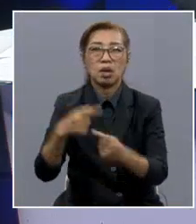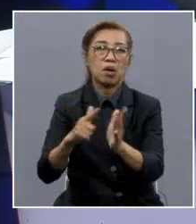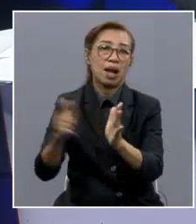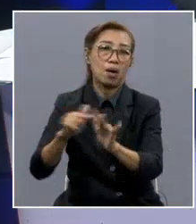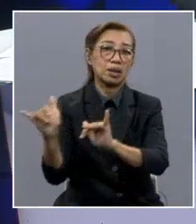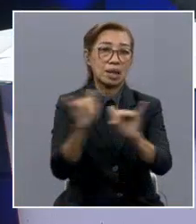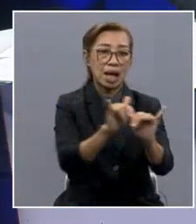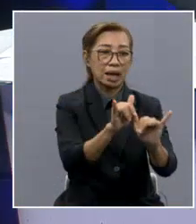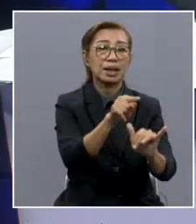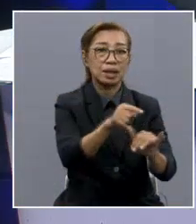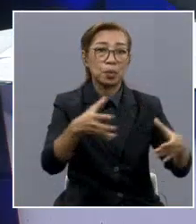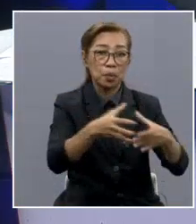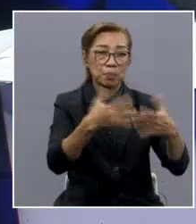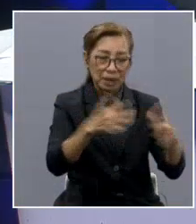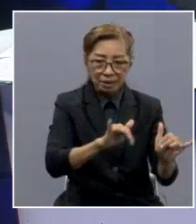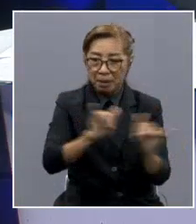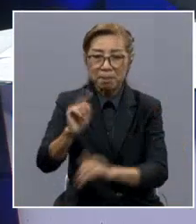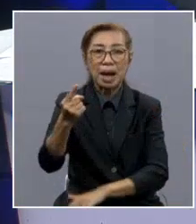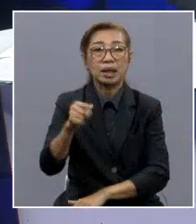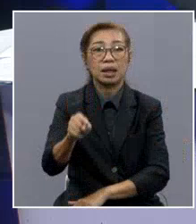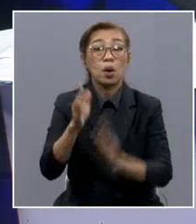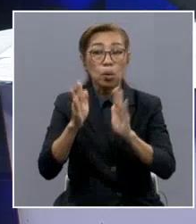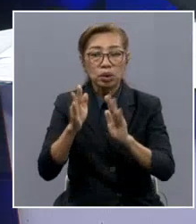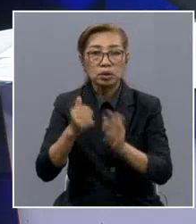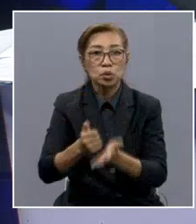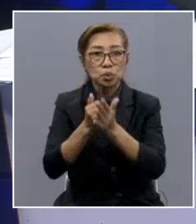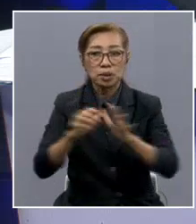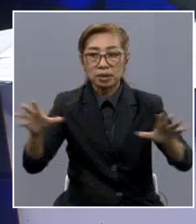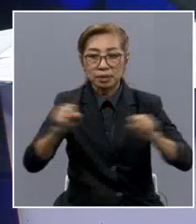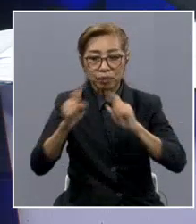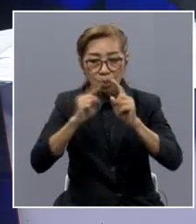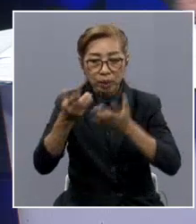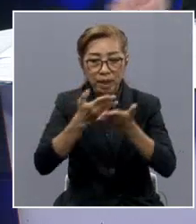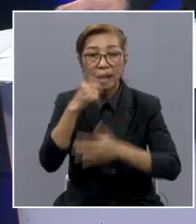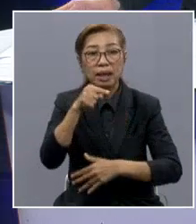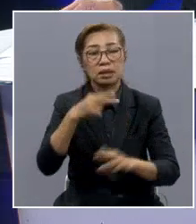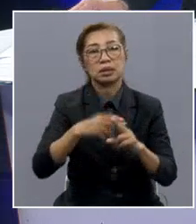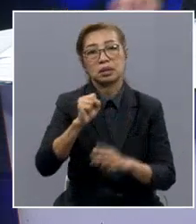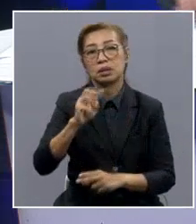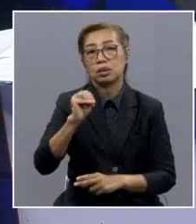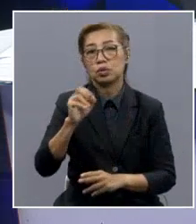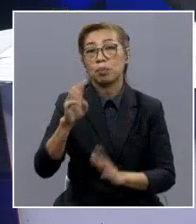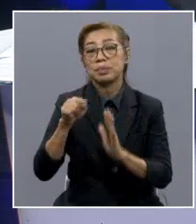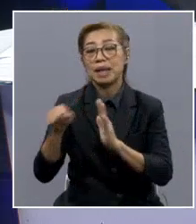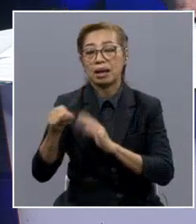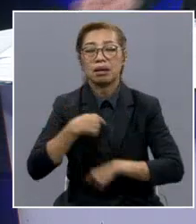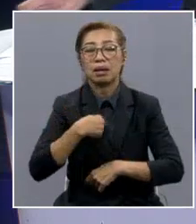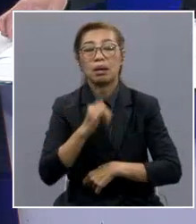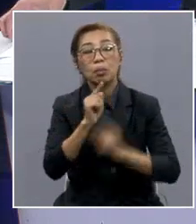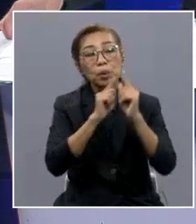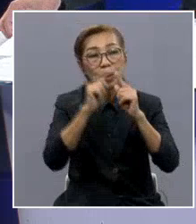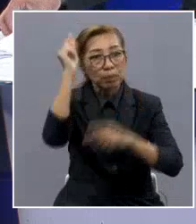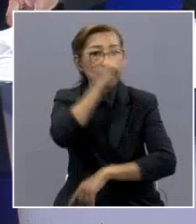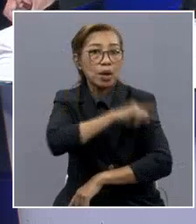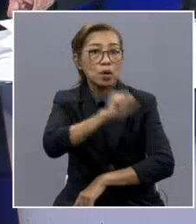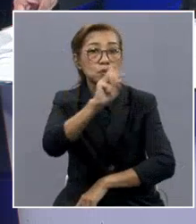ล่าสุดก็คัมแบ็กมาก็มีข่าวว่าคนที่ดีลเนี่ยก็คือคนสมศักดิ์เทพสุทินก็คือไปดีลกับคุณสมคิดเพราะว่าต้องบอกว่าคุณสมคิดเนี่